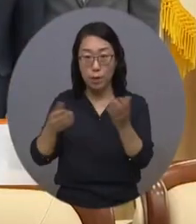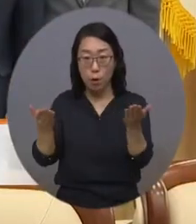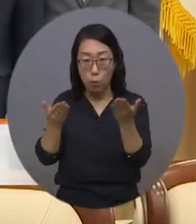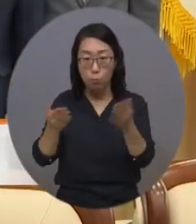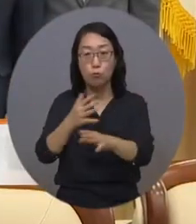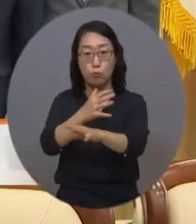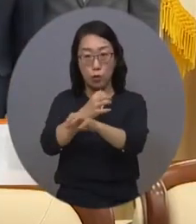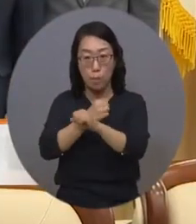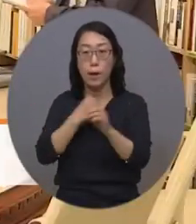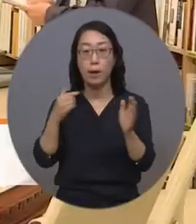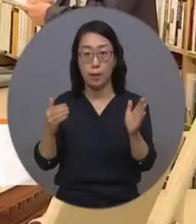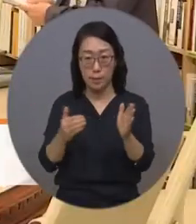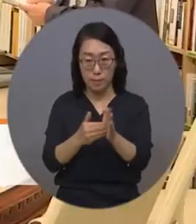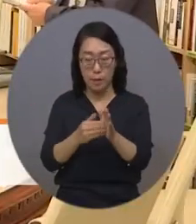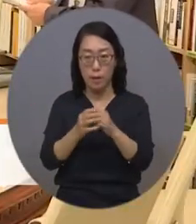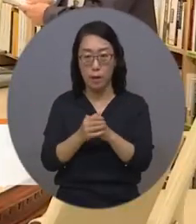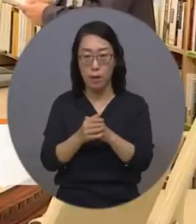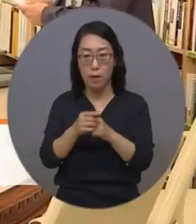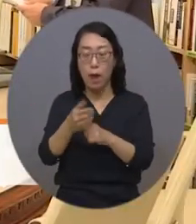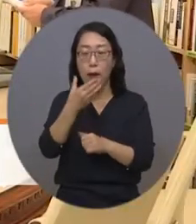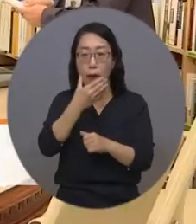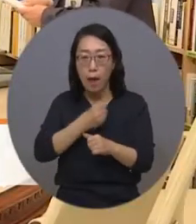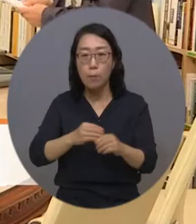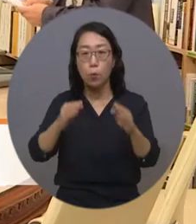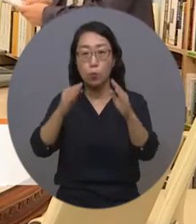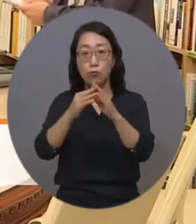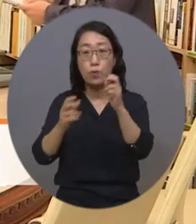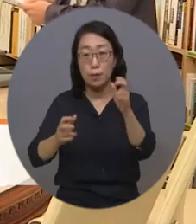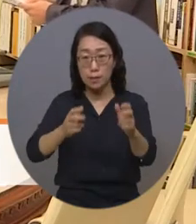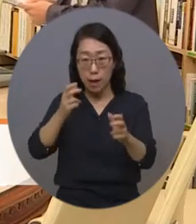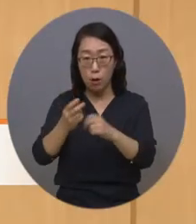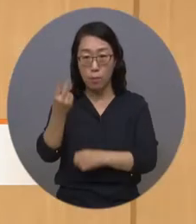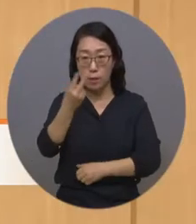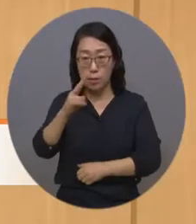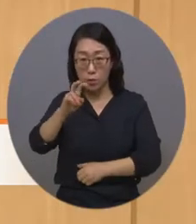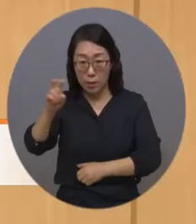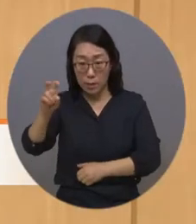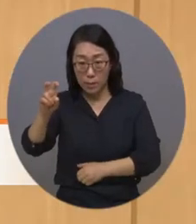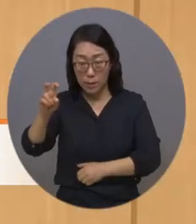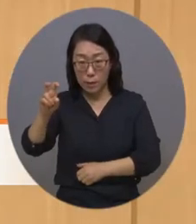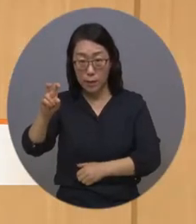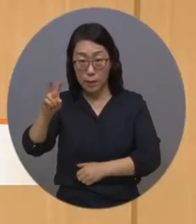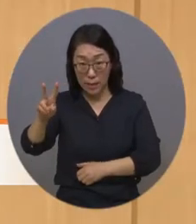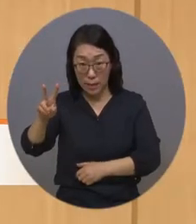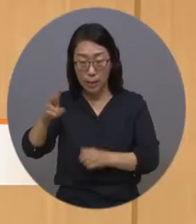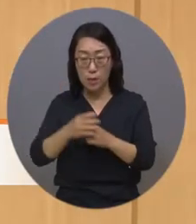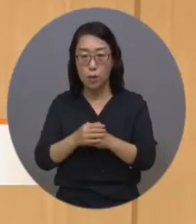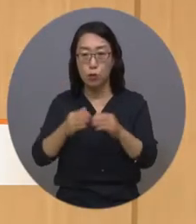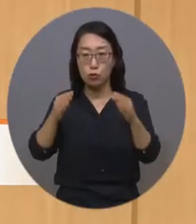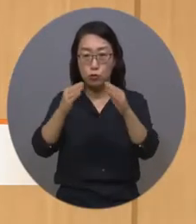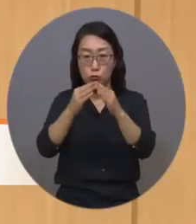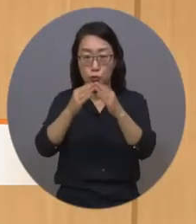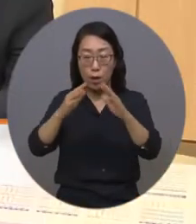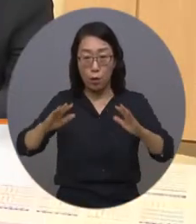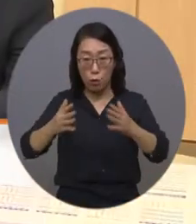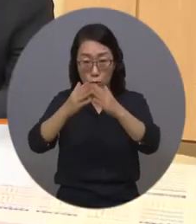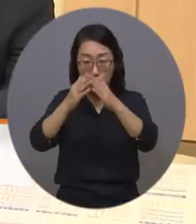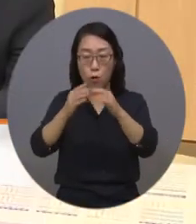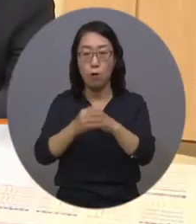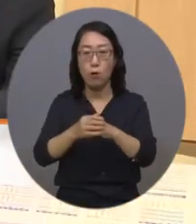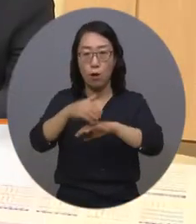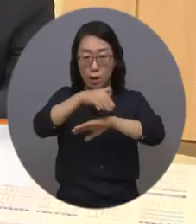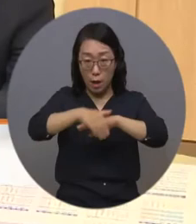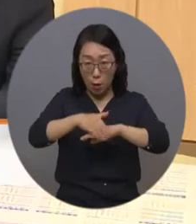체결했습니다. 이번 행복주택 사업은 2022년 상반기 주택건설사업 계획 승인 등